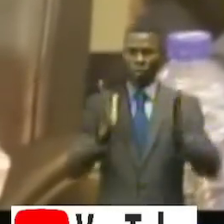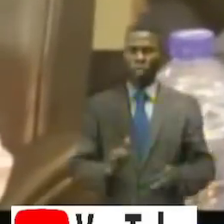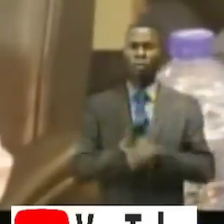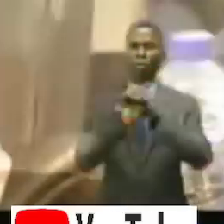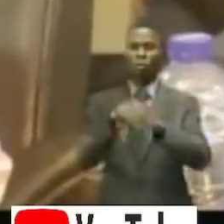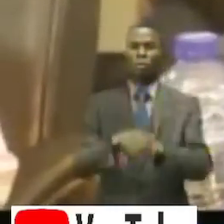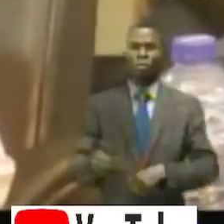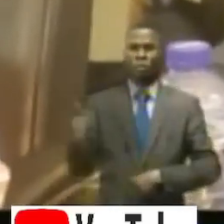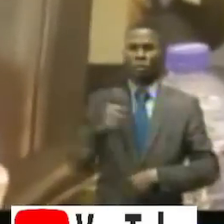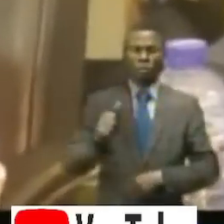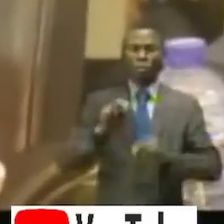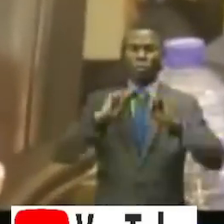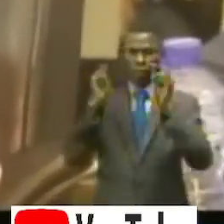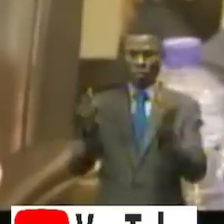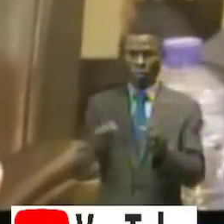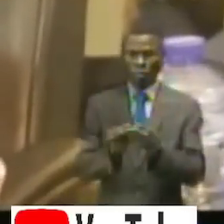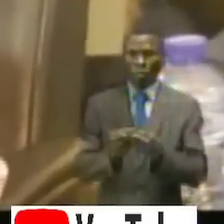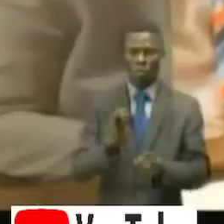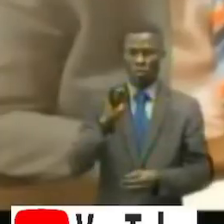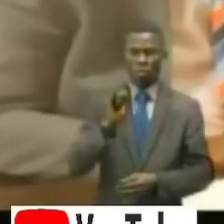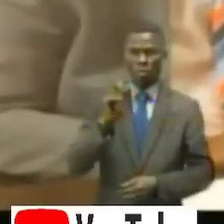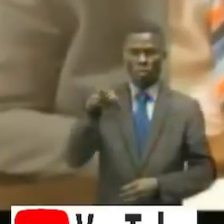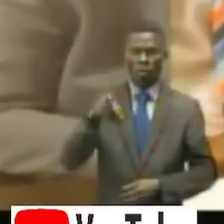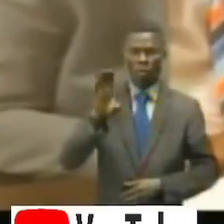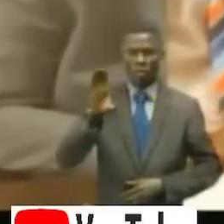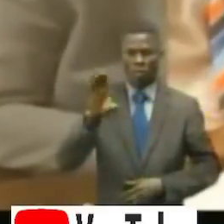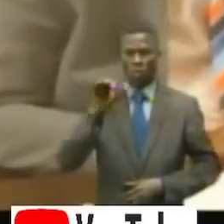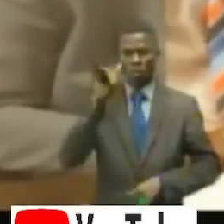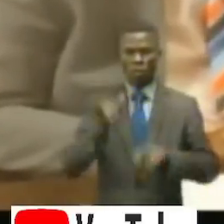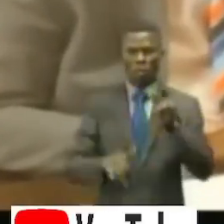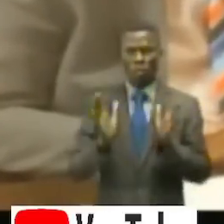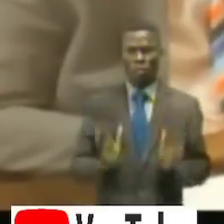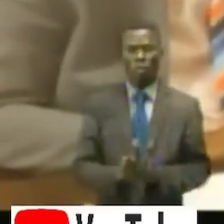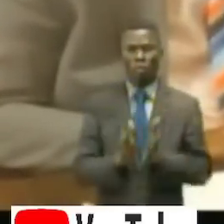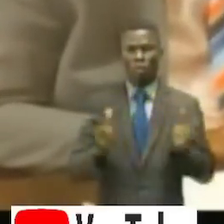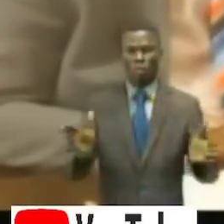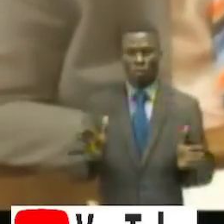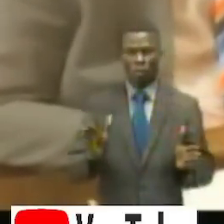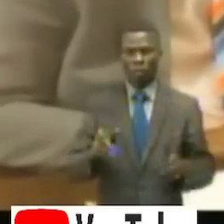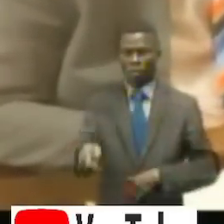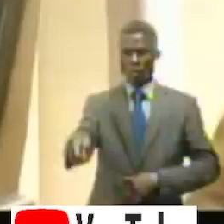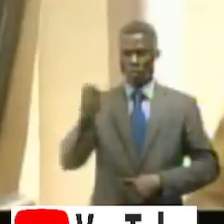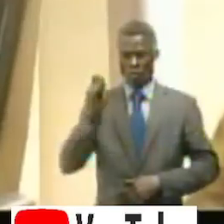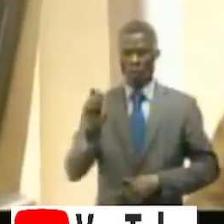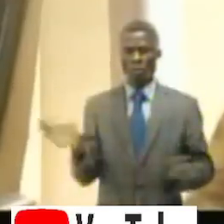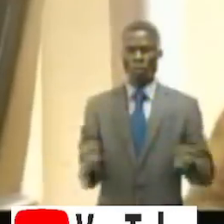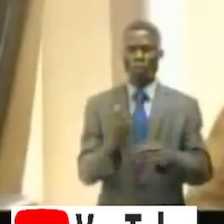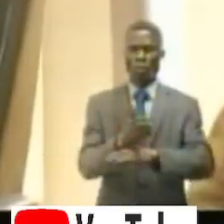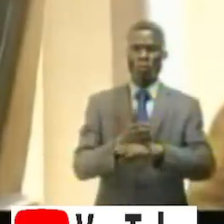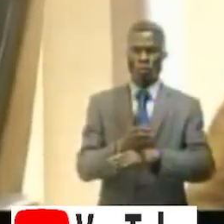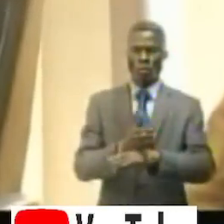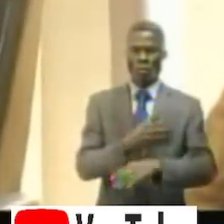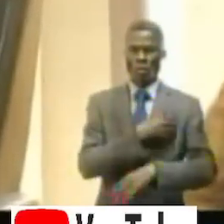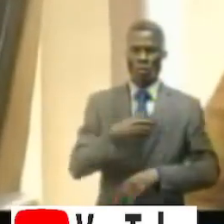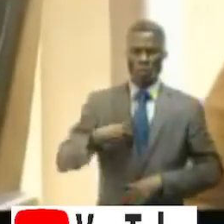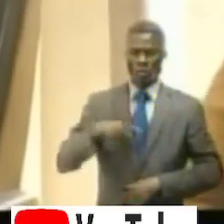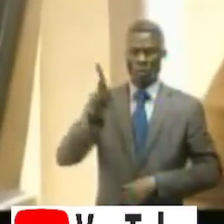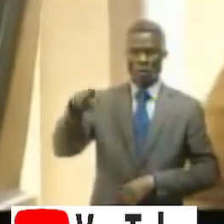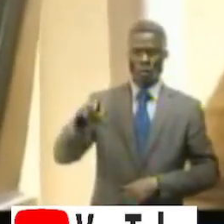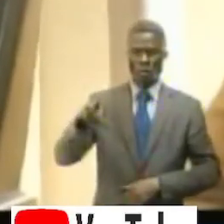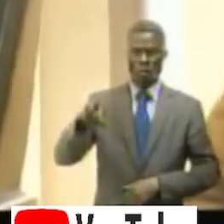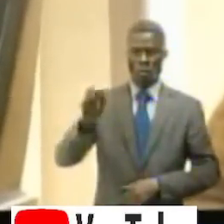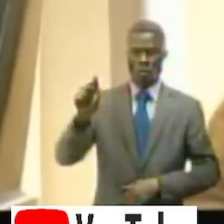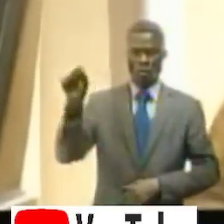au 21e cycle de l'IPC. La secrétaire générale à la pêche et élevage, Pascaline